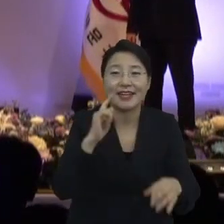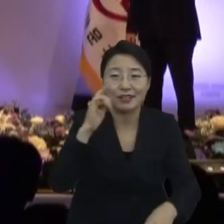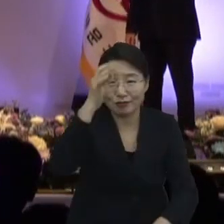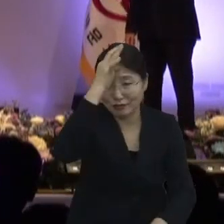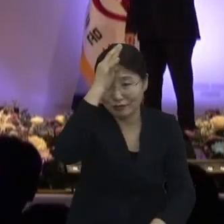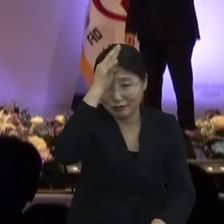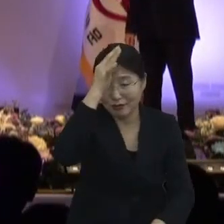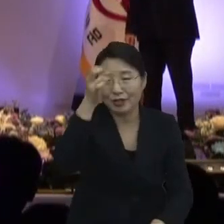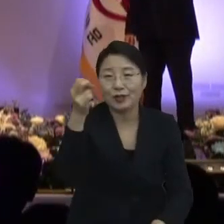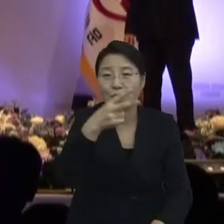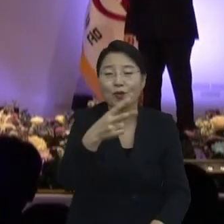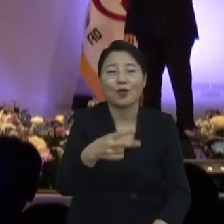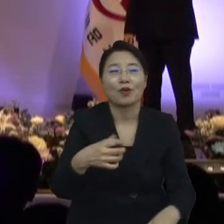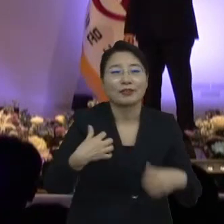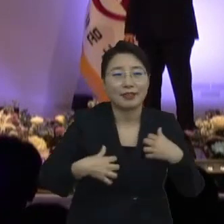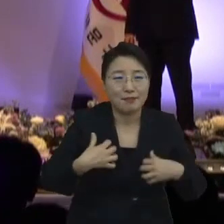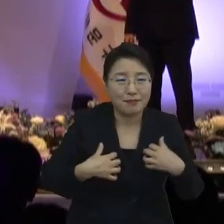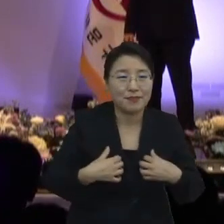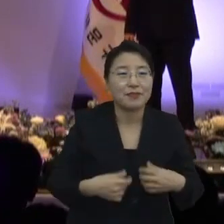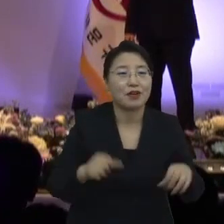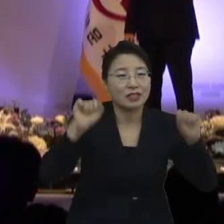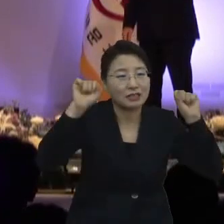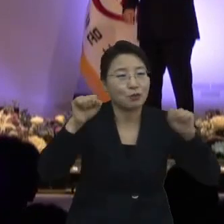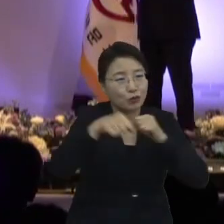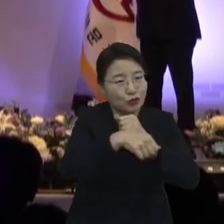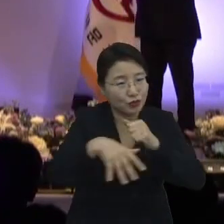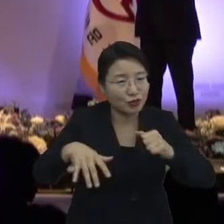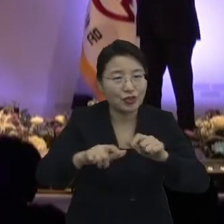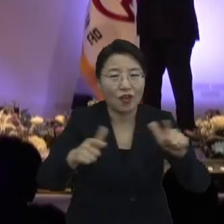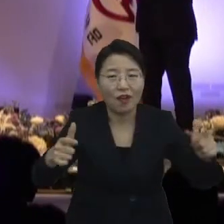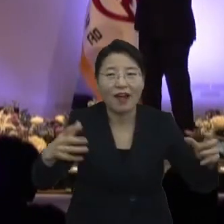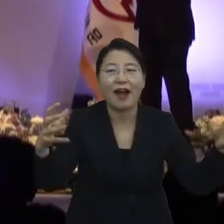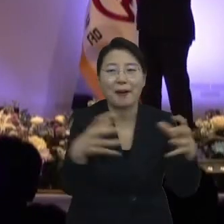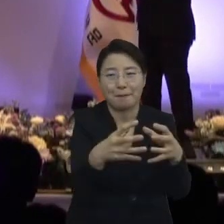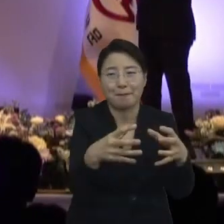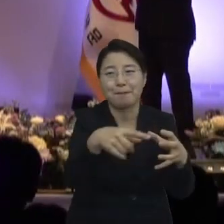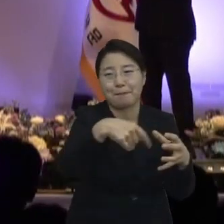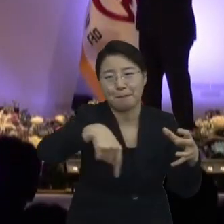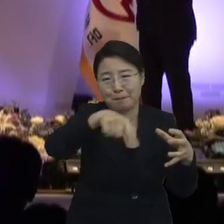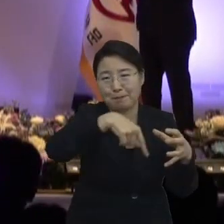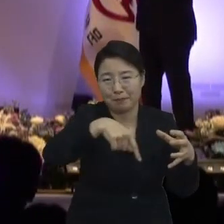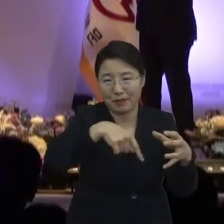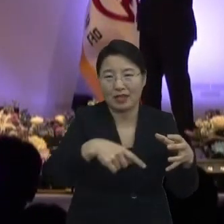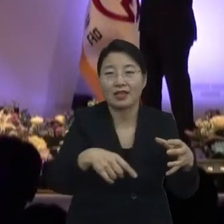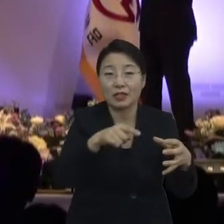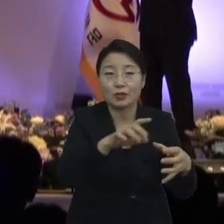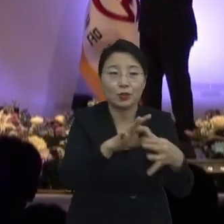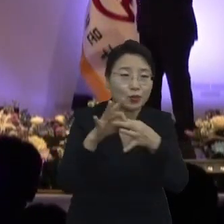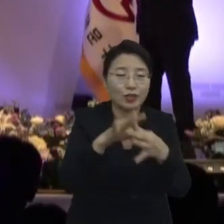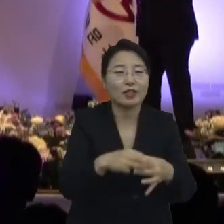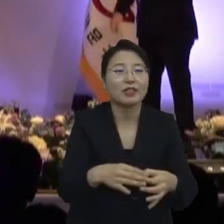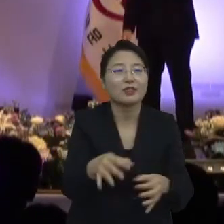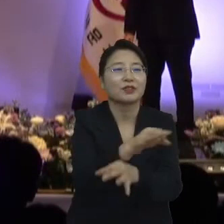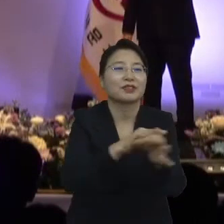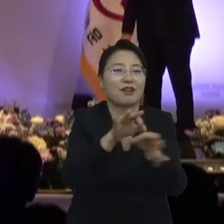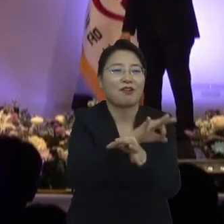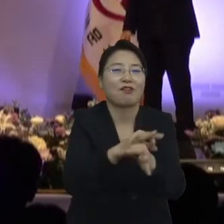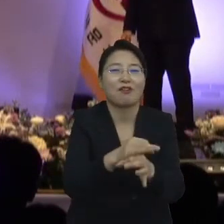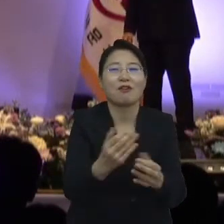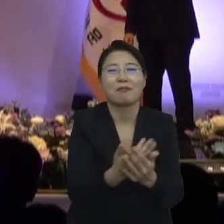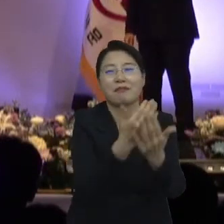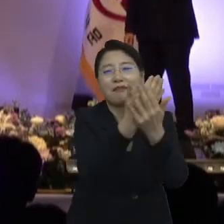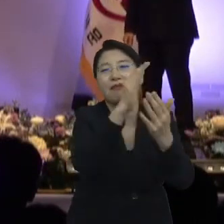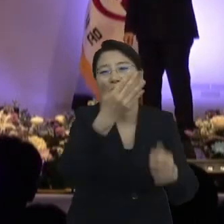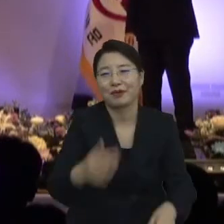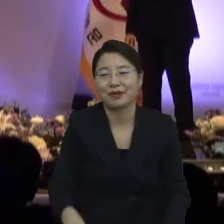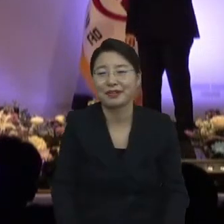예술, 엔터테인먼트, 스포츠 뭐 이런 것들이 결합이 되면 이제 그게 먹거리 산업이 됩니다. 이게 앞으로 점점